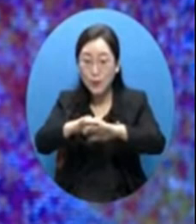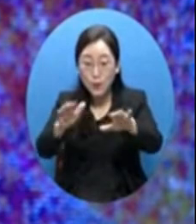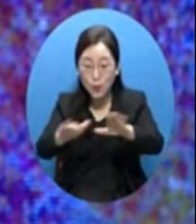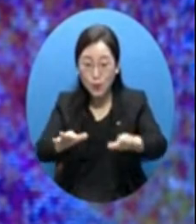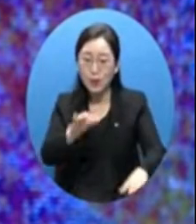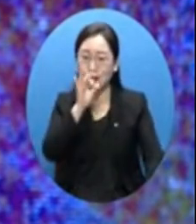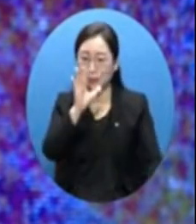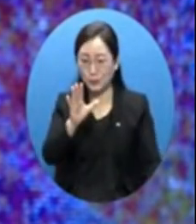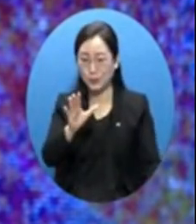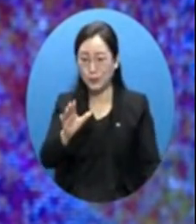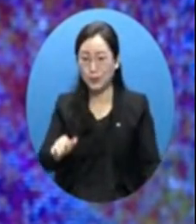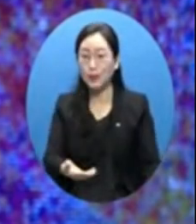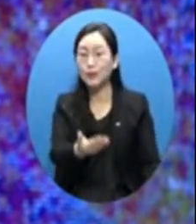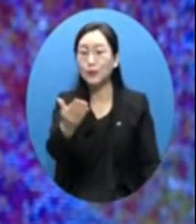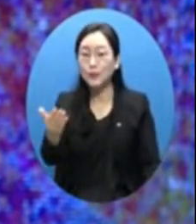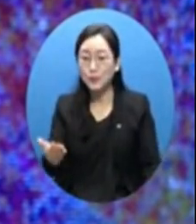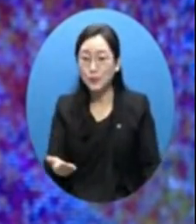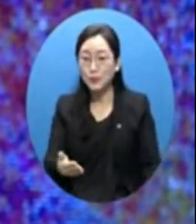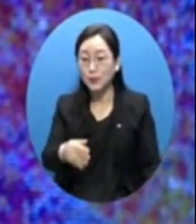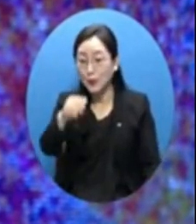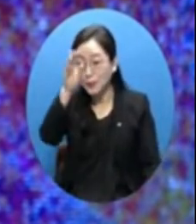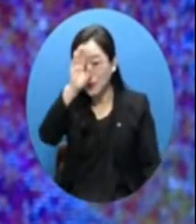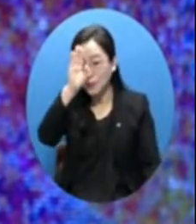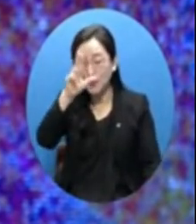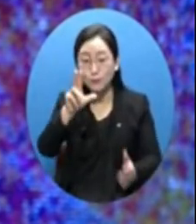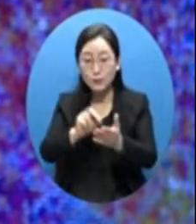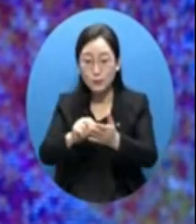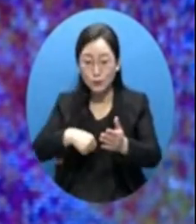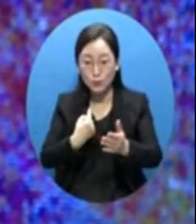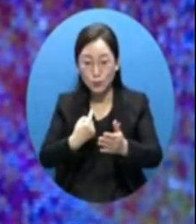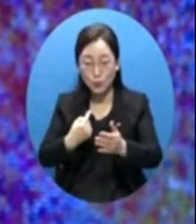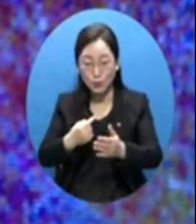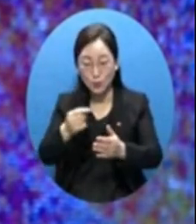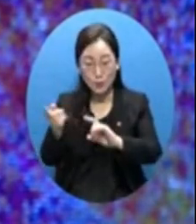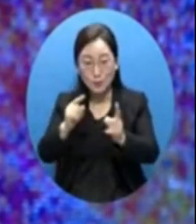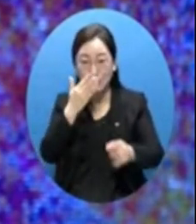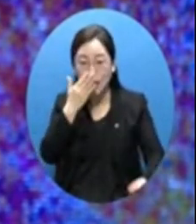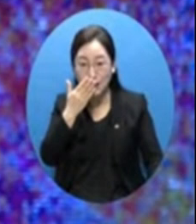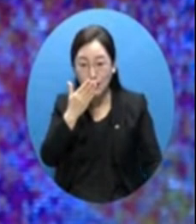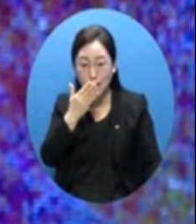없습니다. 여러분에 있는 그 병의 문제를 여러분이 어떻게 스스로 해결할 수가 있습니까?